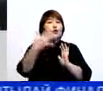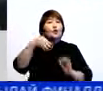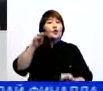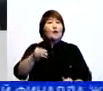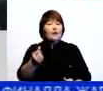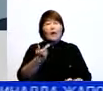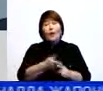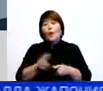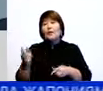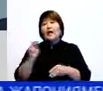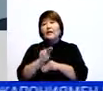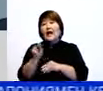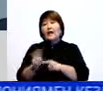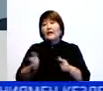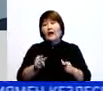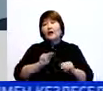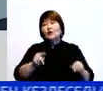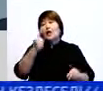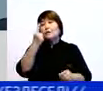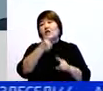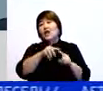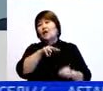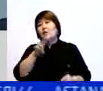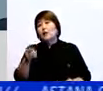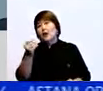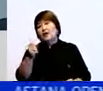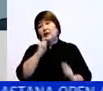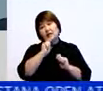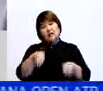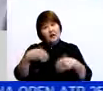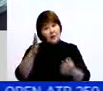теңге, оны дайындаған ұстазына 1,5 миллион теңге қаржылай сыйақы берілмек.